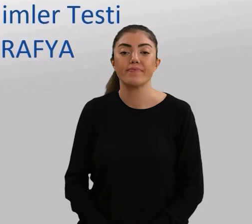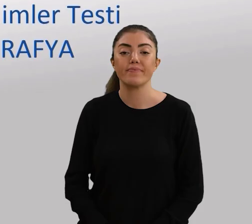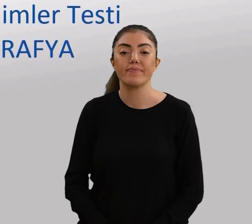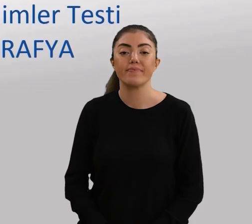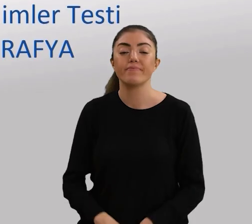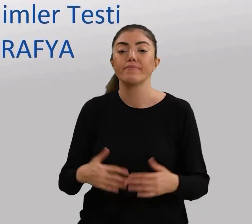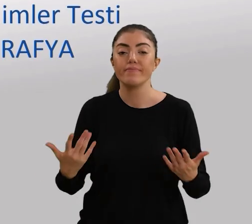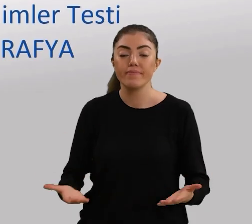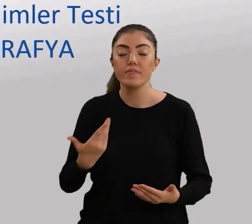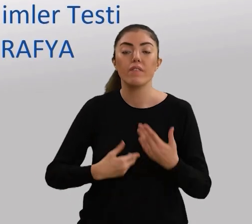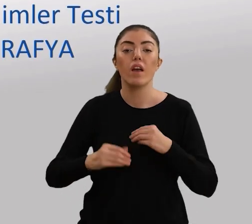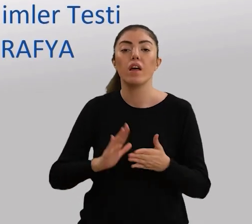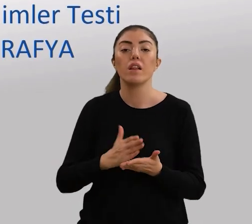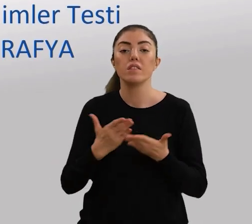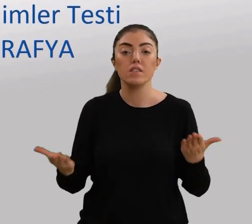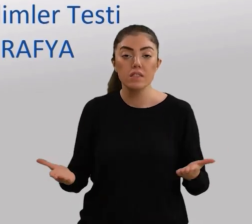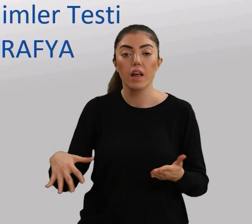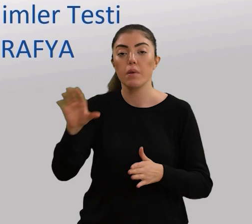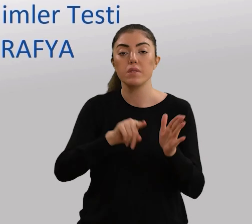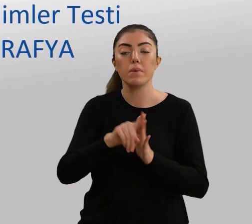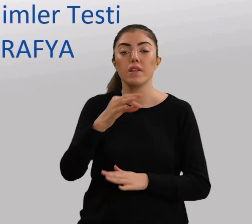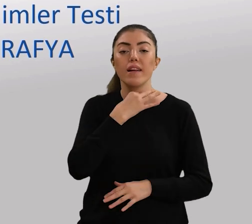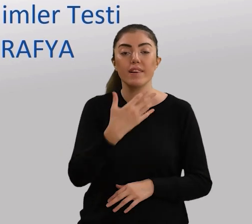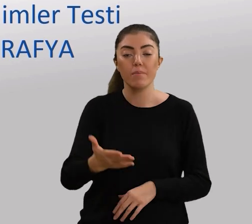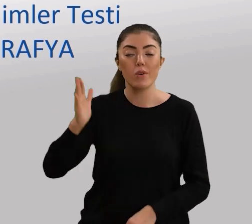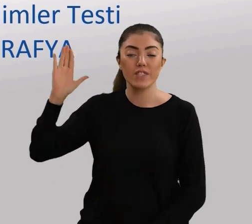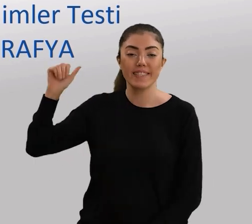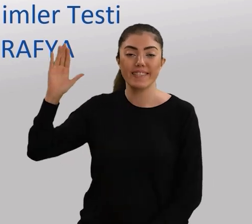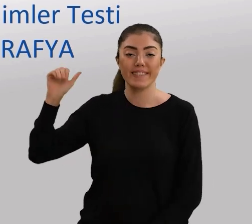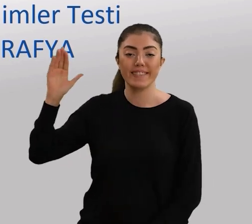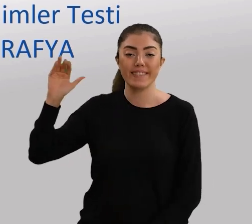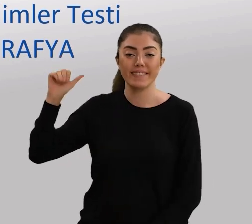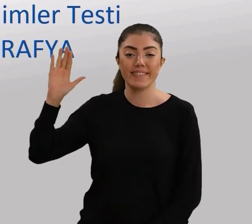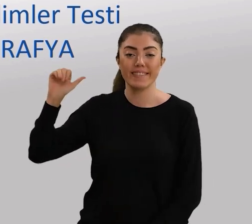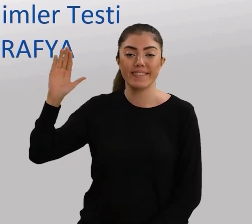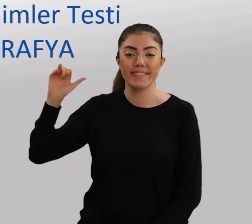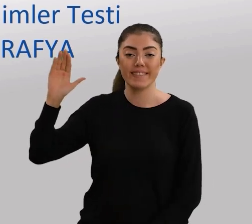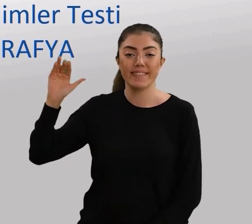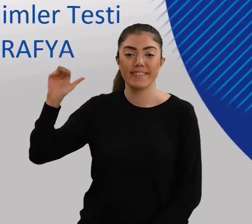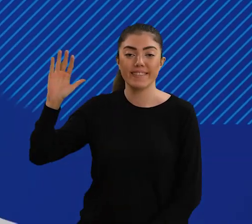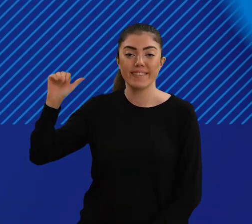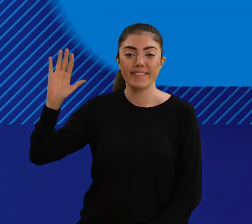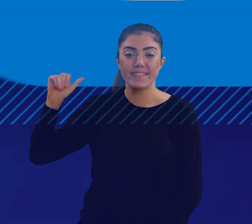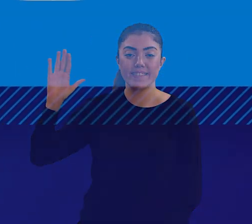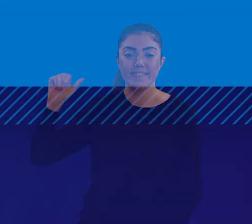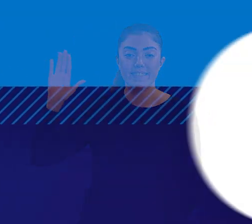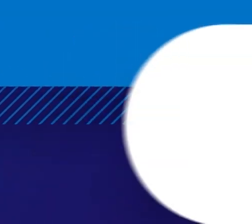bir sevgili arkadaşlar hepinize çalışmalarınızda başarılar dileriz